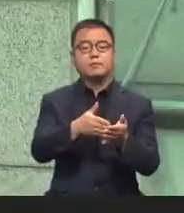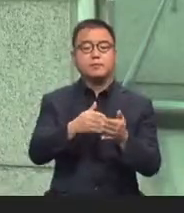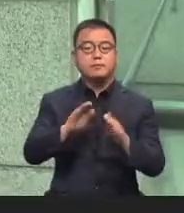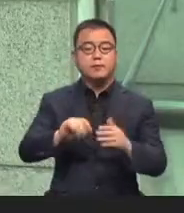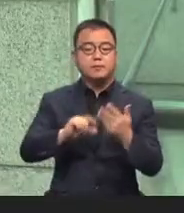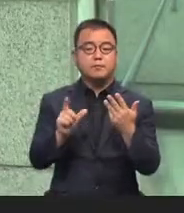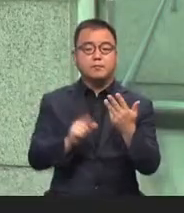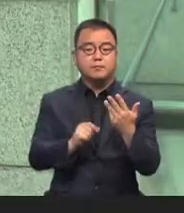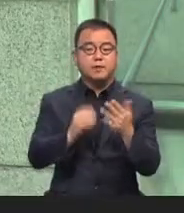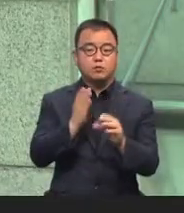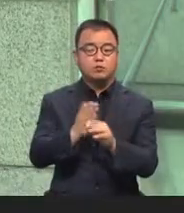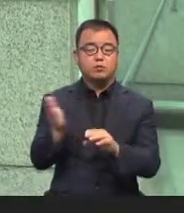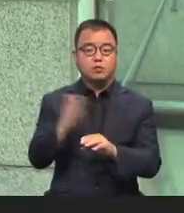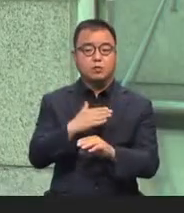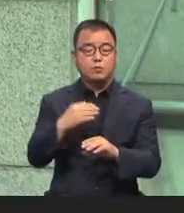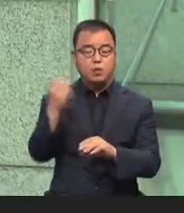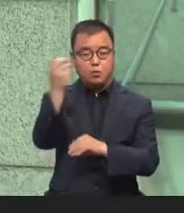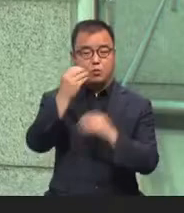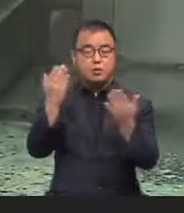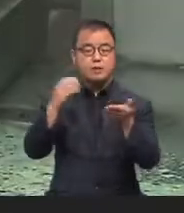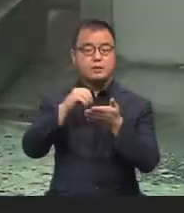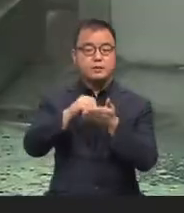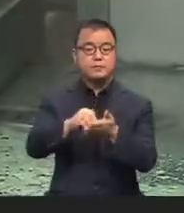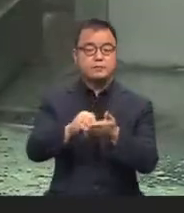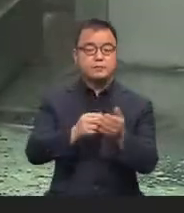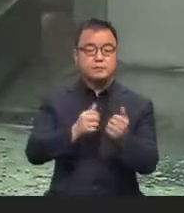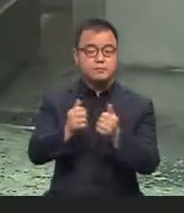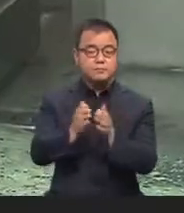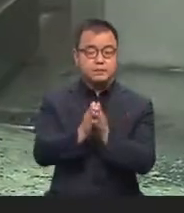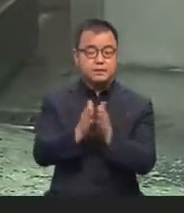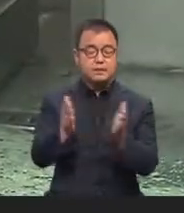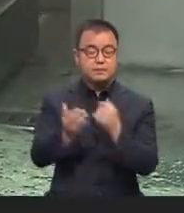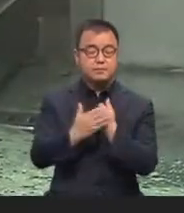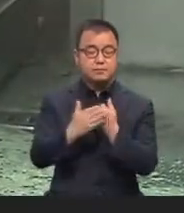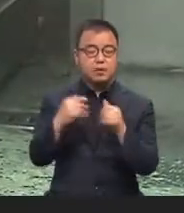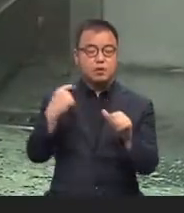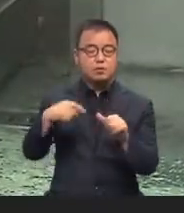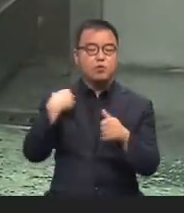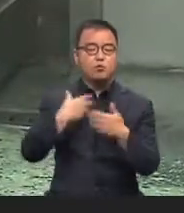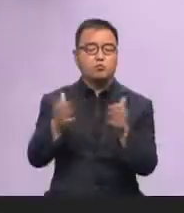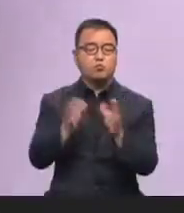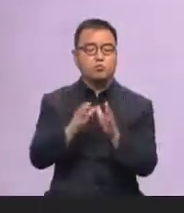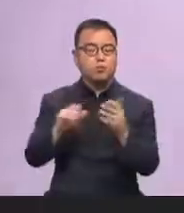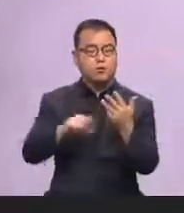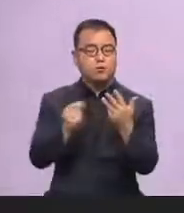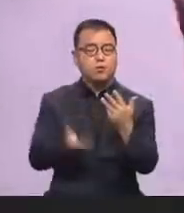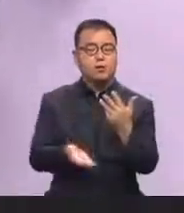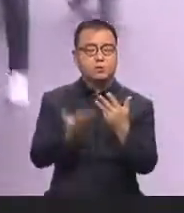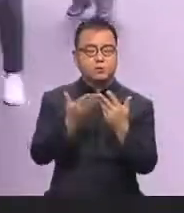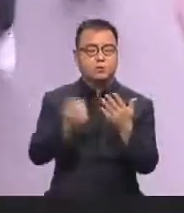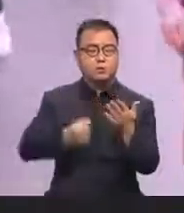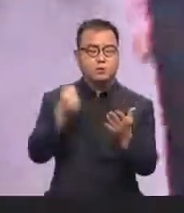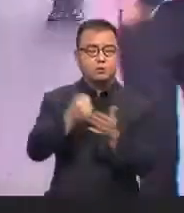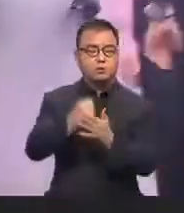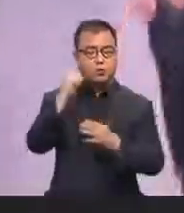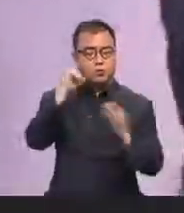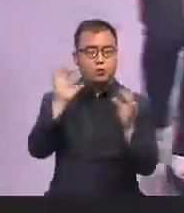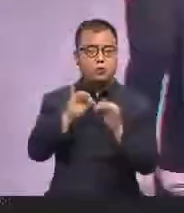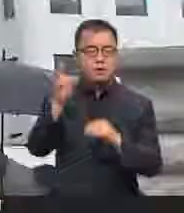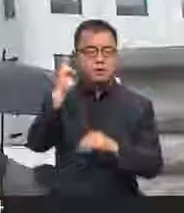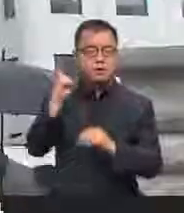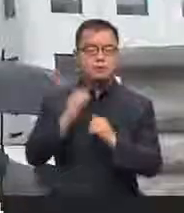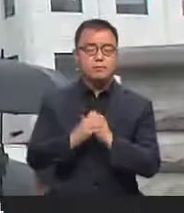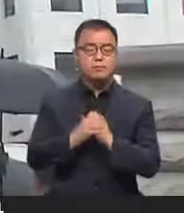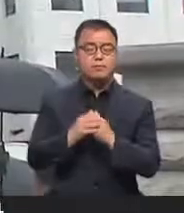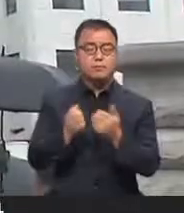고교 입시가 시작하기 때문에 교육부도 다음 달 초까지는 동의 여부를 결정할 것으로 전망됩니다. 자사고 측은 지정 취소가